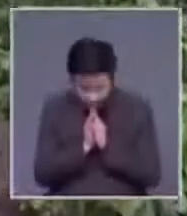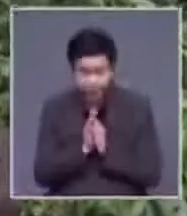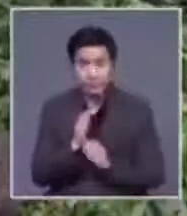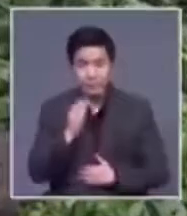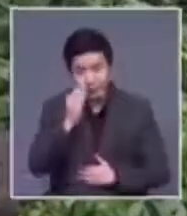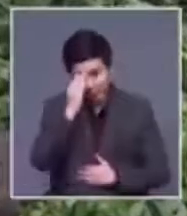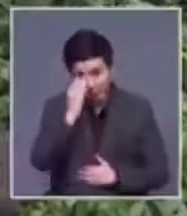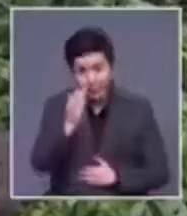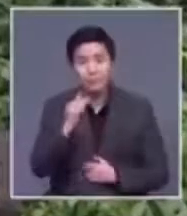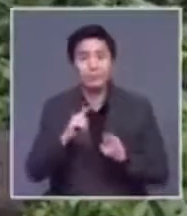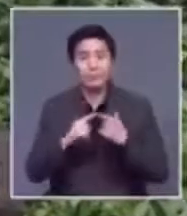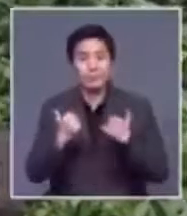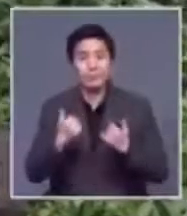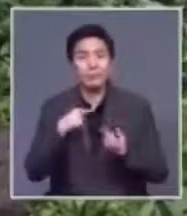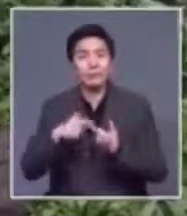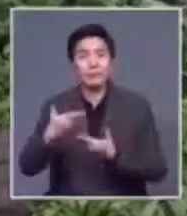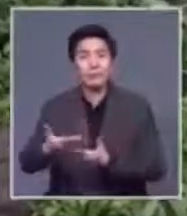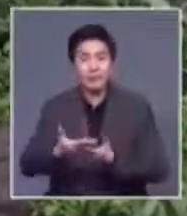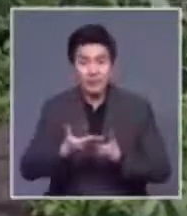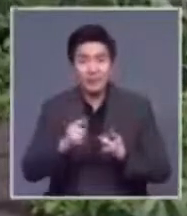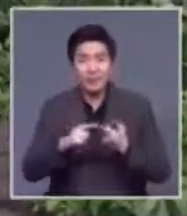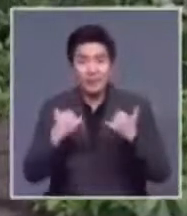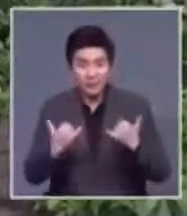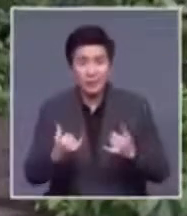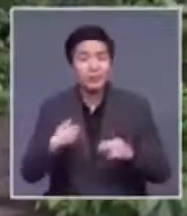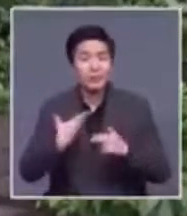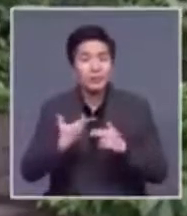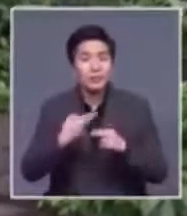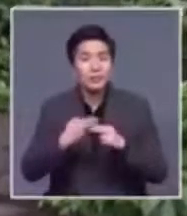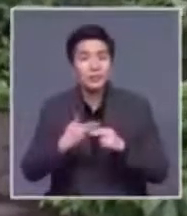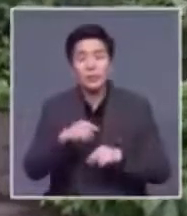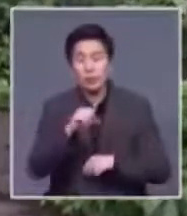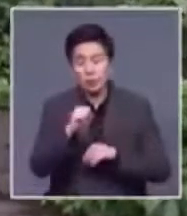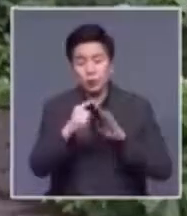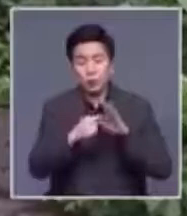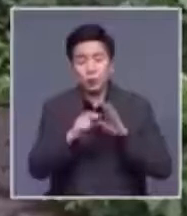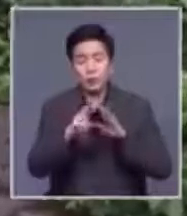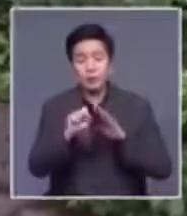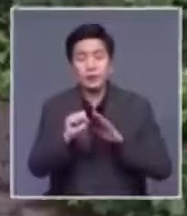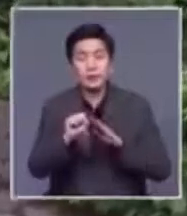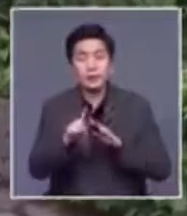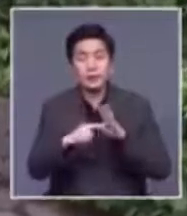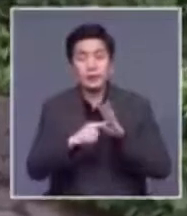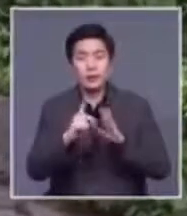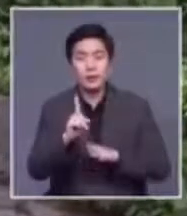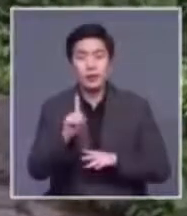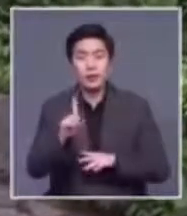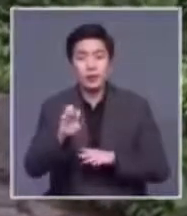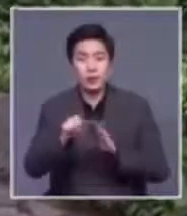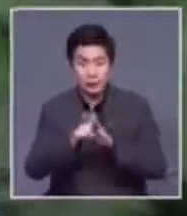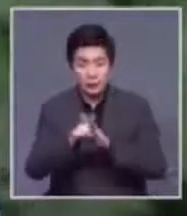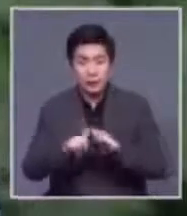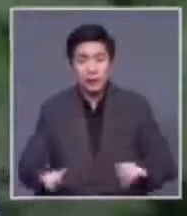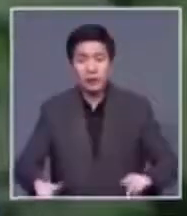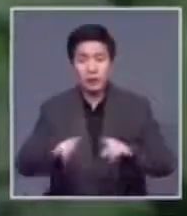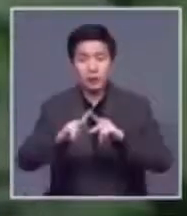ครับ ค่ะคุณผู้ชมค่ะวันนี้นะคะแขกรับเชิญของรายการเดินหน้าประเทศไทยนะคะท่านพลเอกสุรศักดิ์กาญจนรัตน์รัฐมนตรีว่าการกระทรวงทรัพยากรธรรมชา